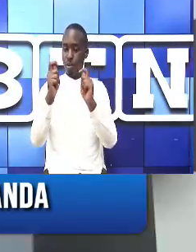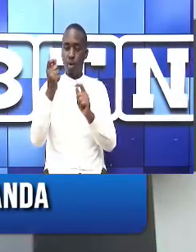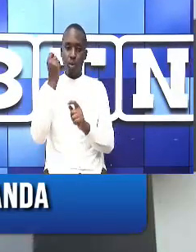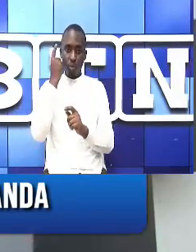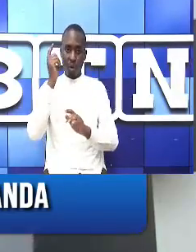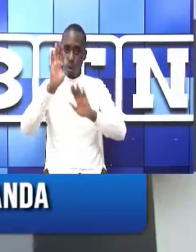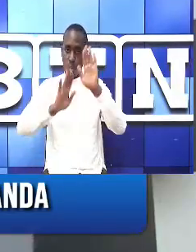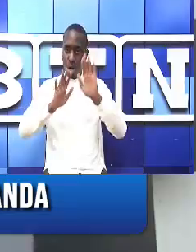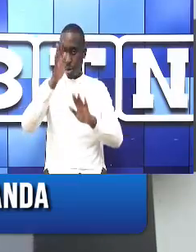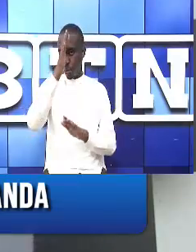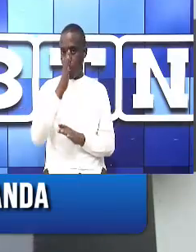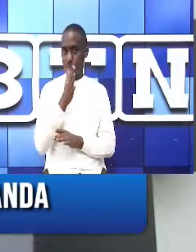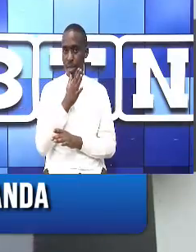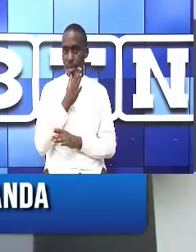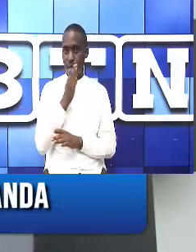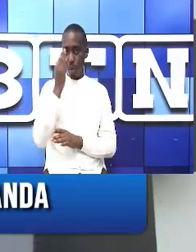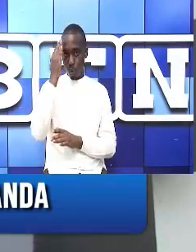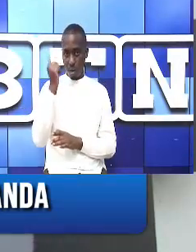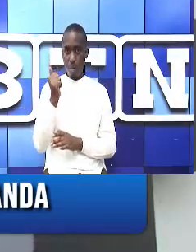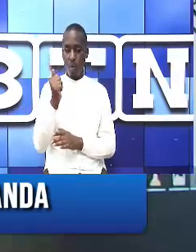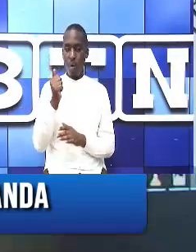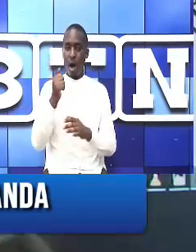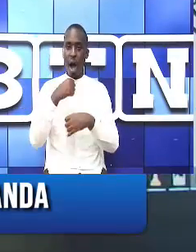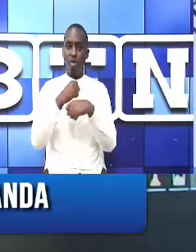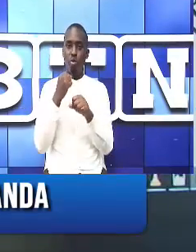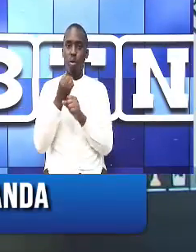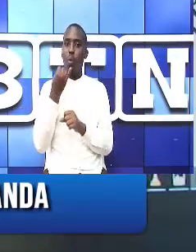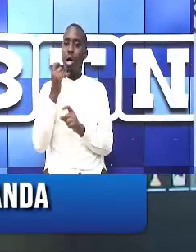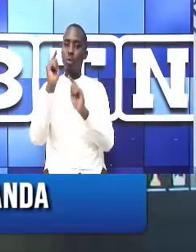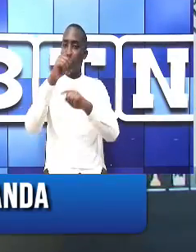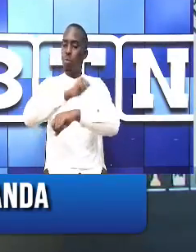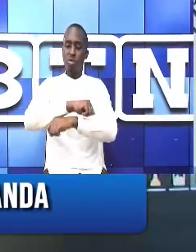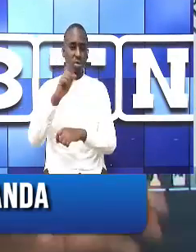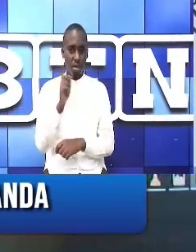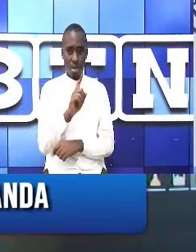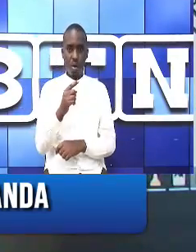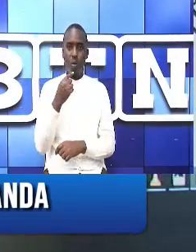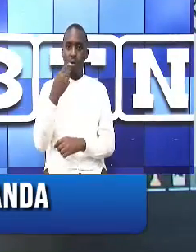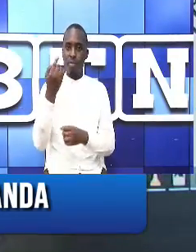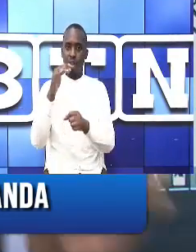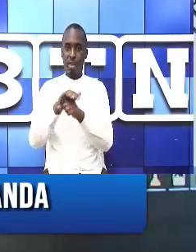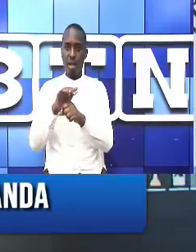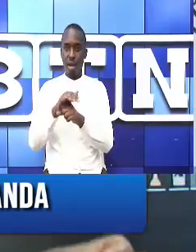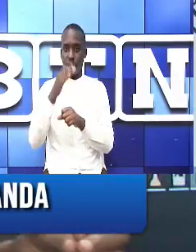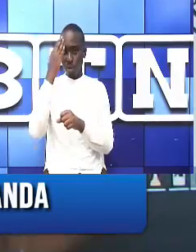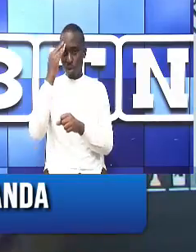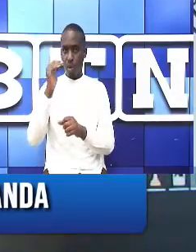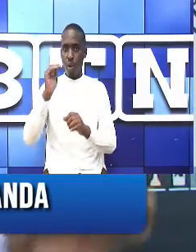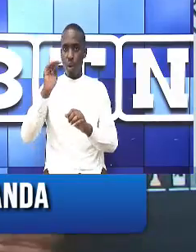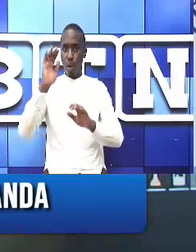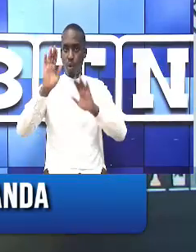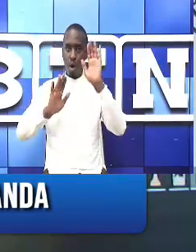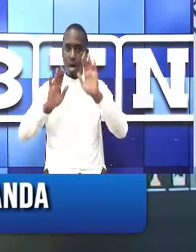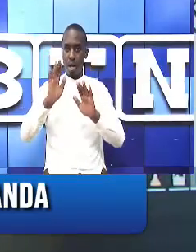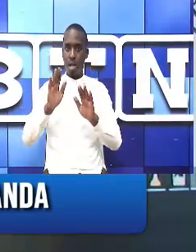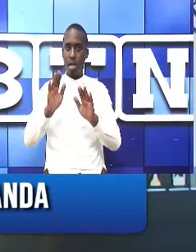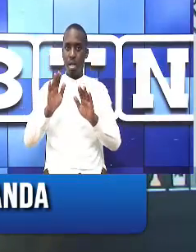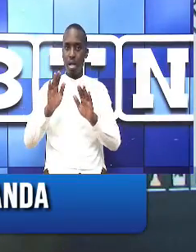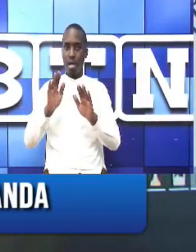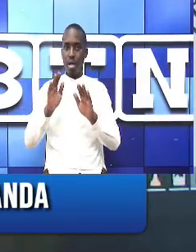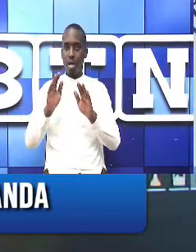uruhare rukomeye rw'umubyeyi kugira ngo ace intege umwana wabigarutseho cyane uvuga uti uruhare rw'ibanze n'urw'umubyeyi